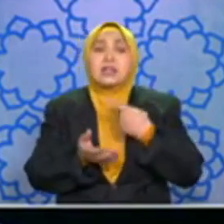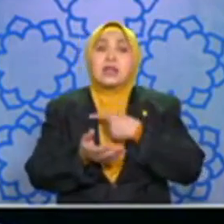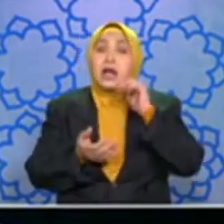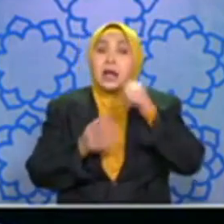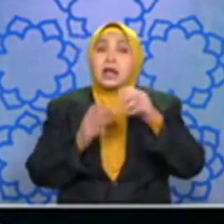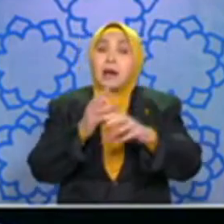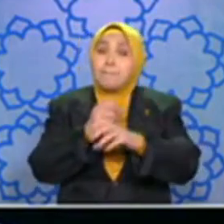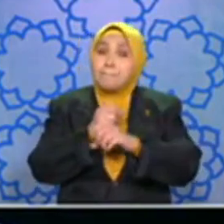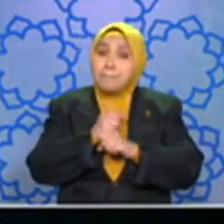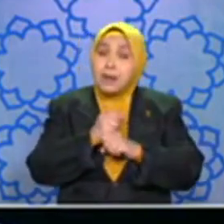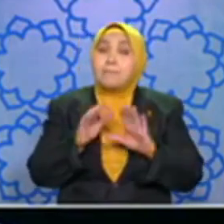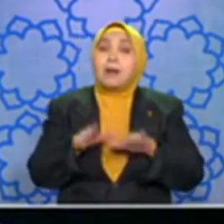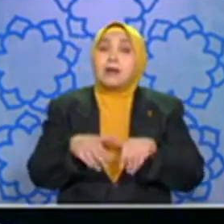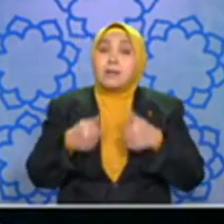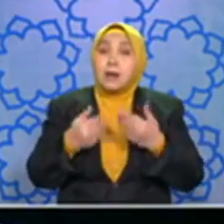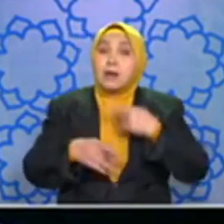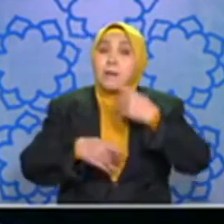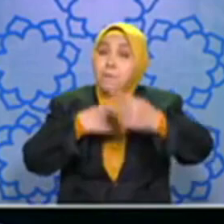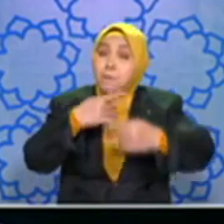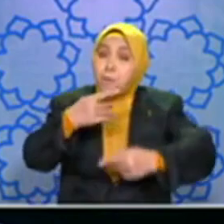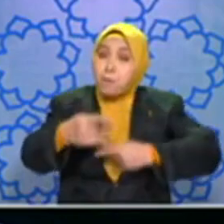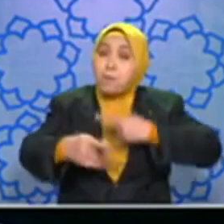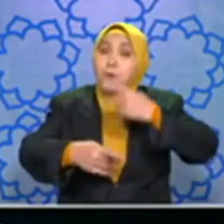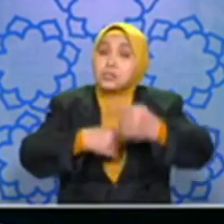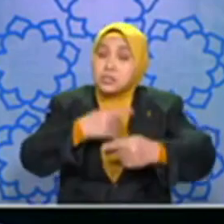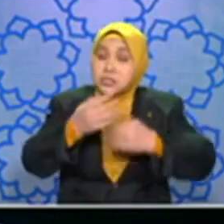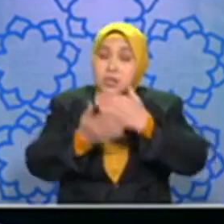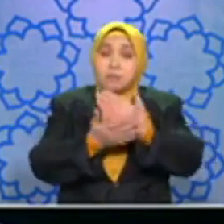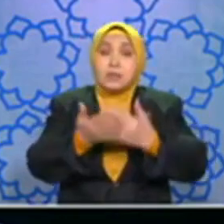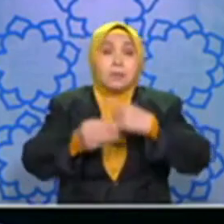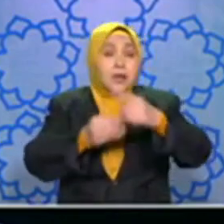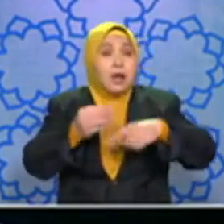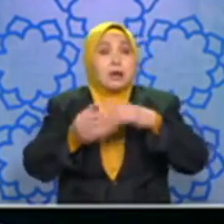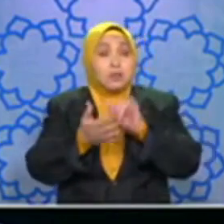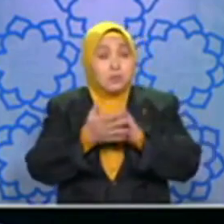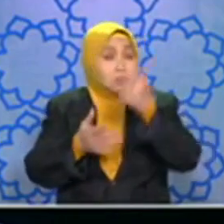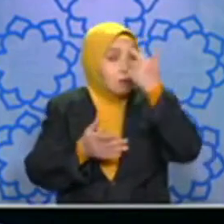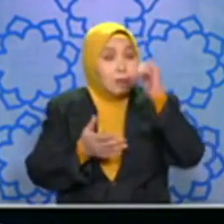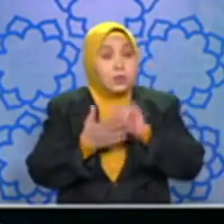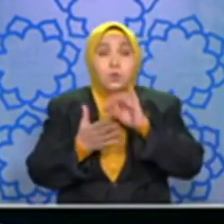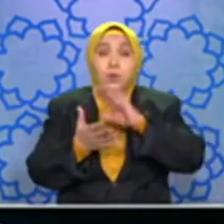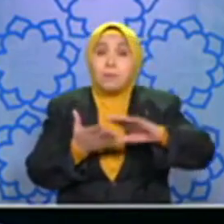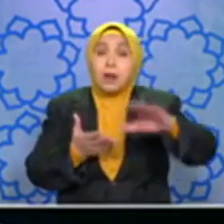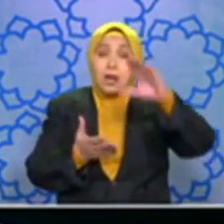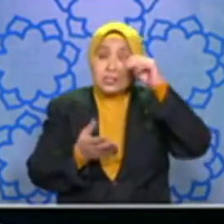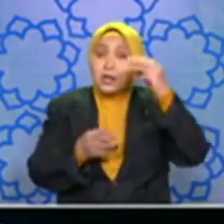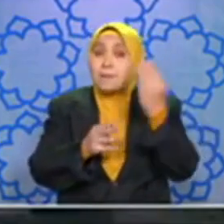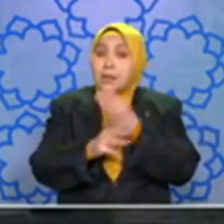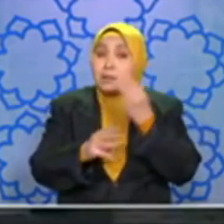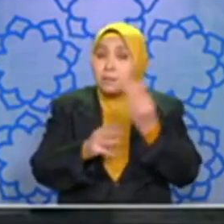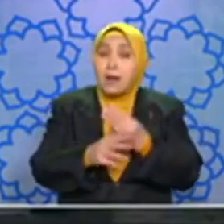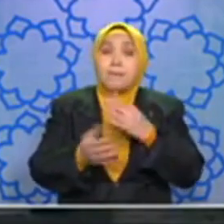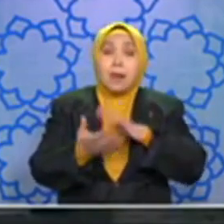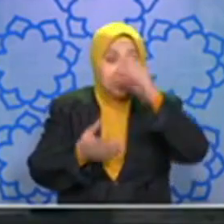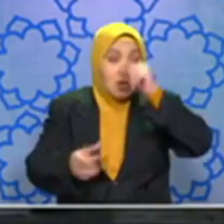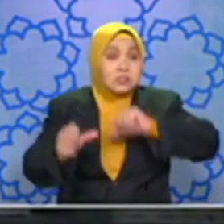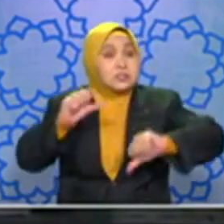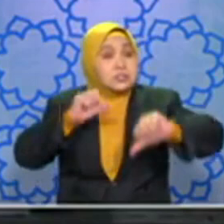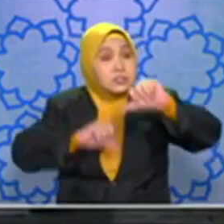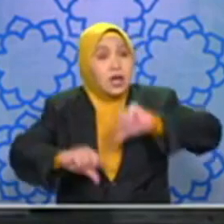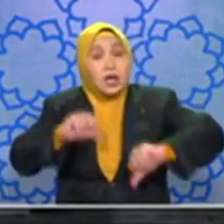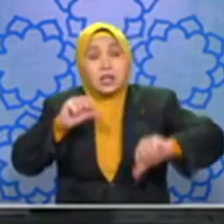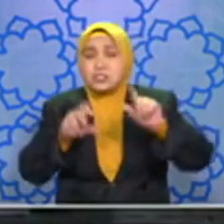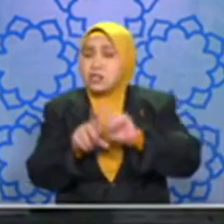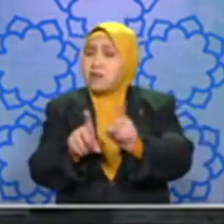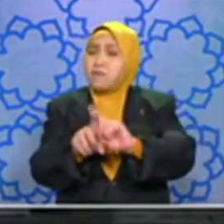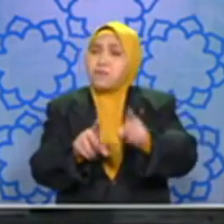dapatlah ya bagaimana proses sesuatu perkara itu berlaku. Sebabnya belajar matematik, belajar sains, belajar pelbagai